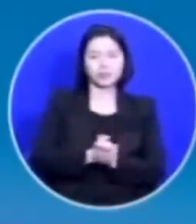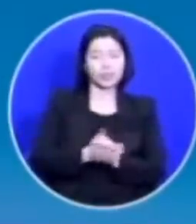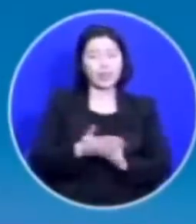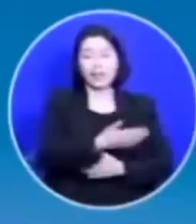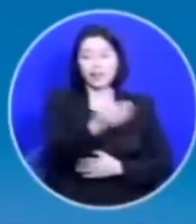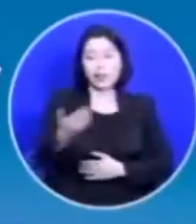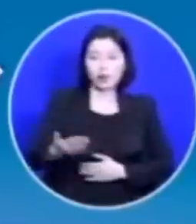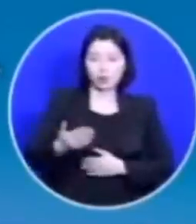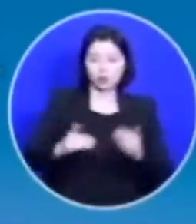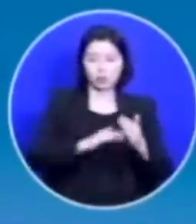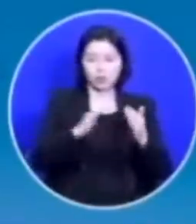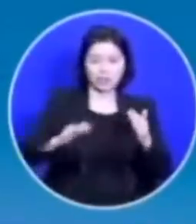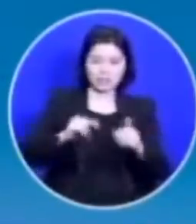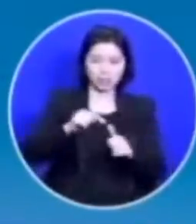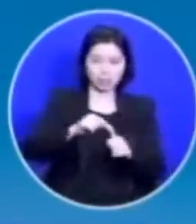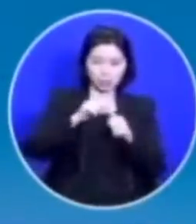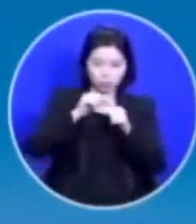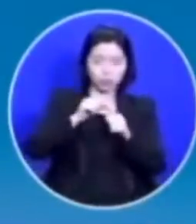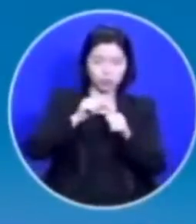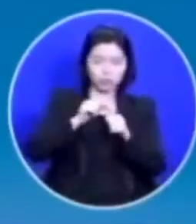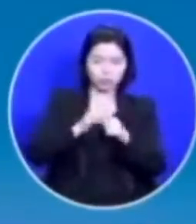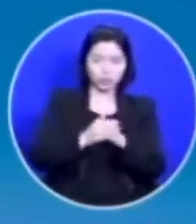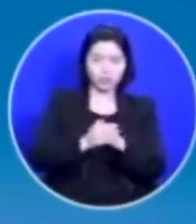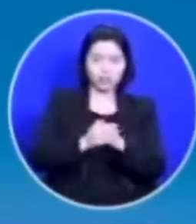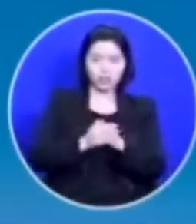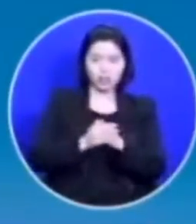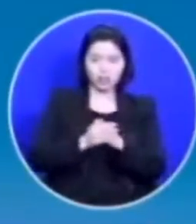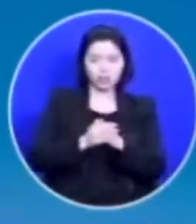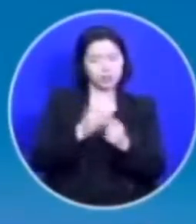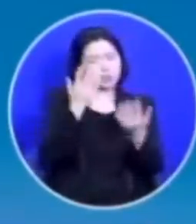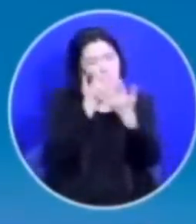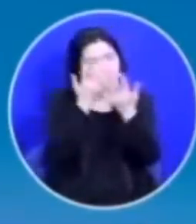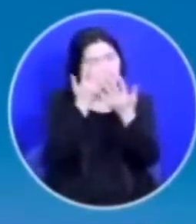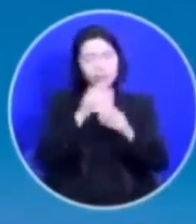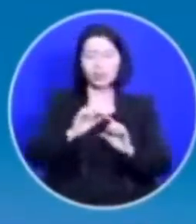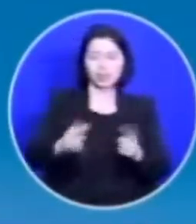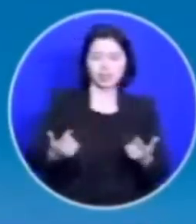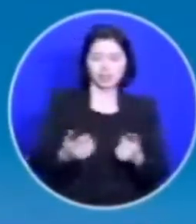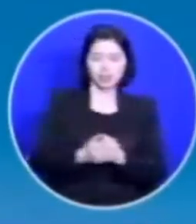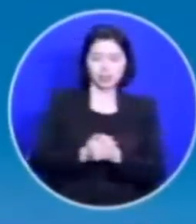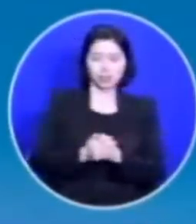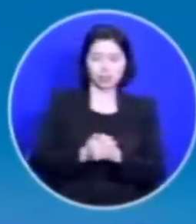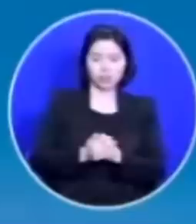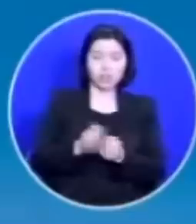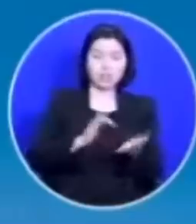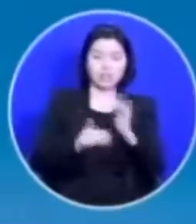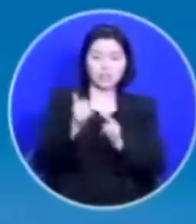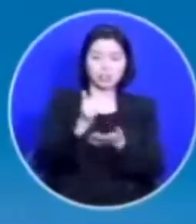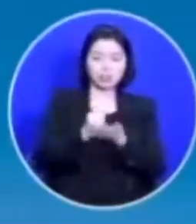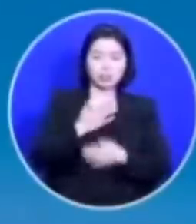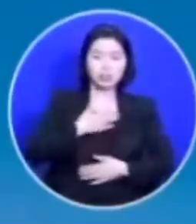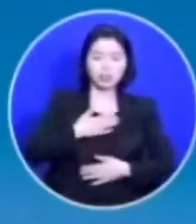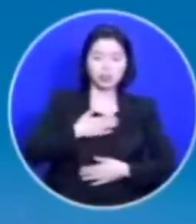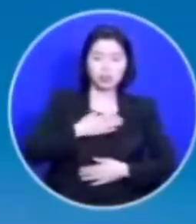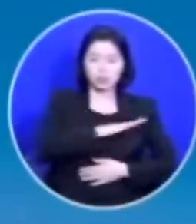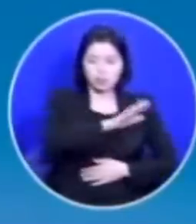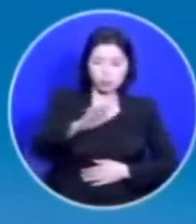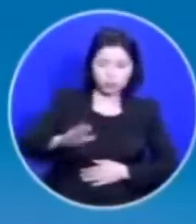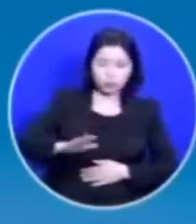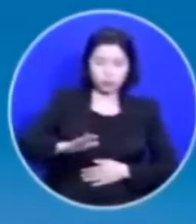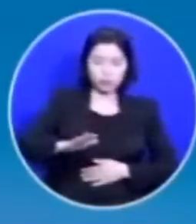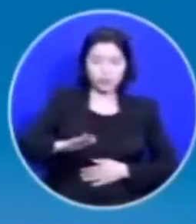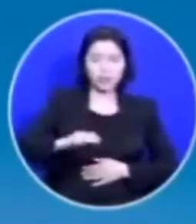여러분 가정에 구원은 막연한 게 아닙니다 예수님은 정말 우리의 가정 생활을